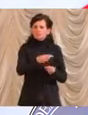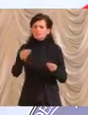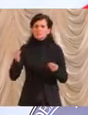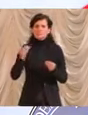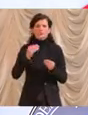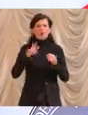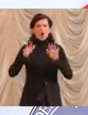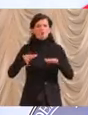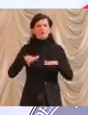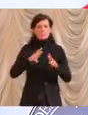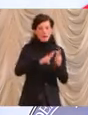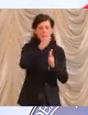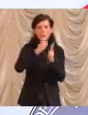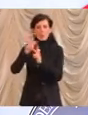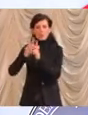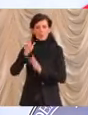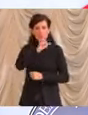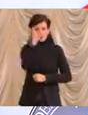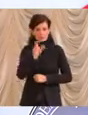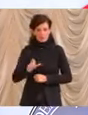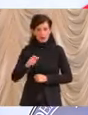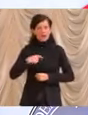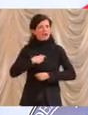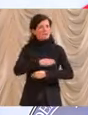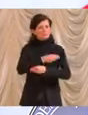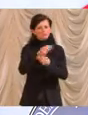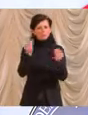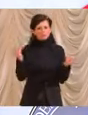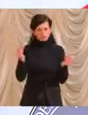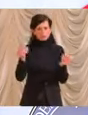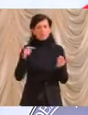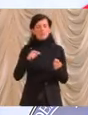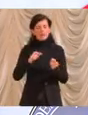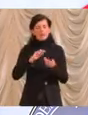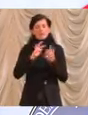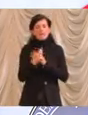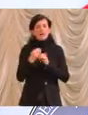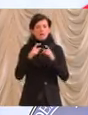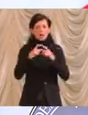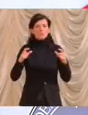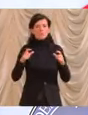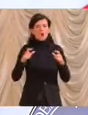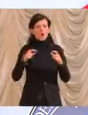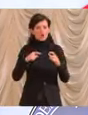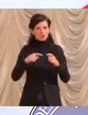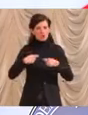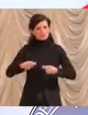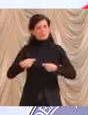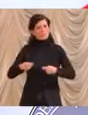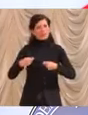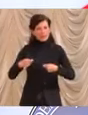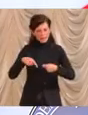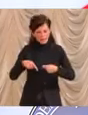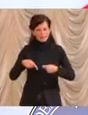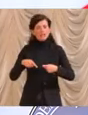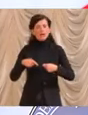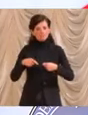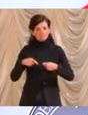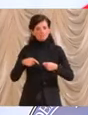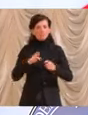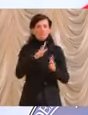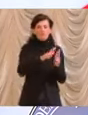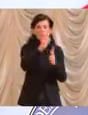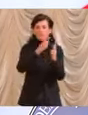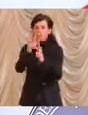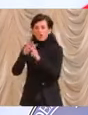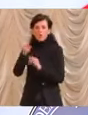del nostro territorio, nasceranno dei buoni spesa, delle possibilità di erogare da parte dei comuni dei